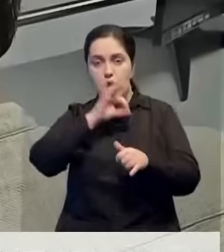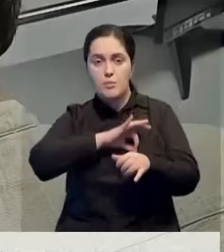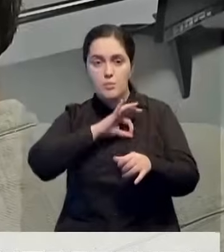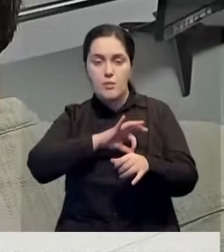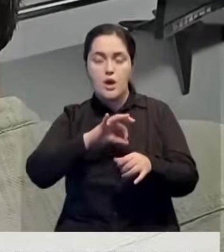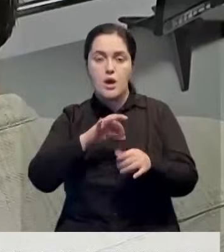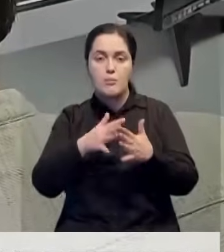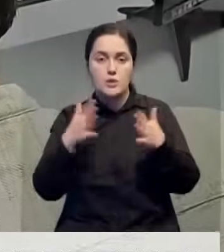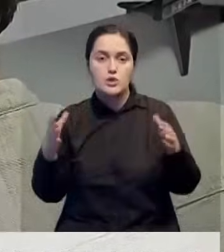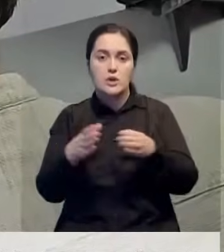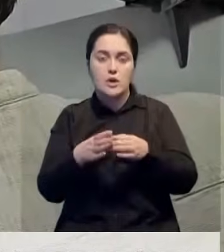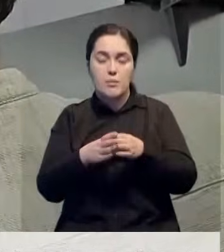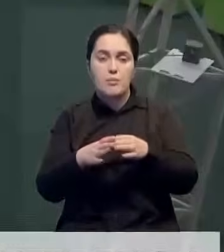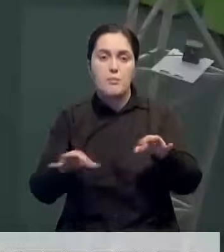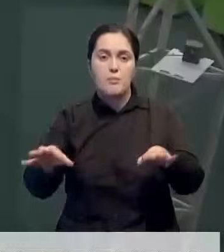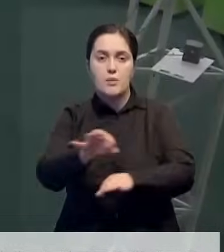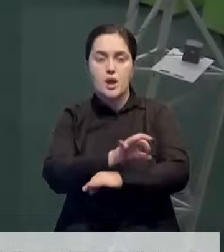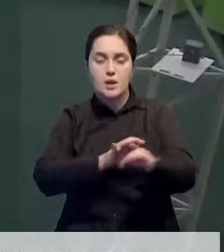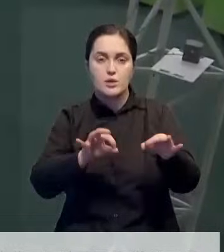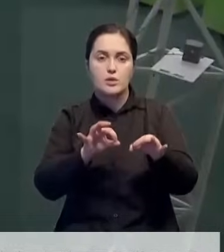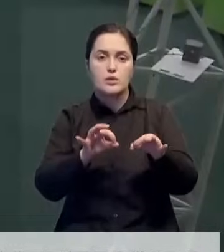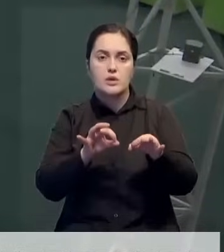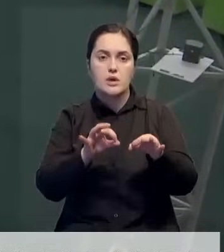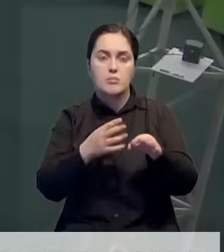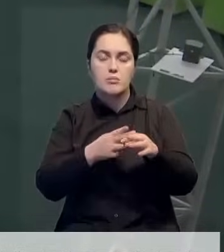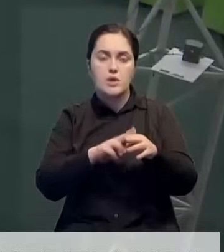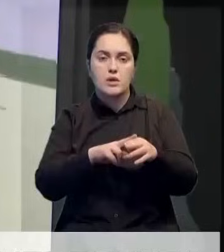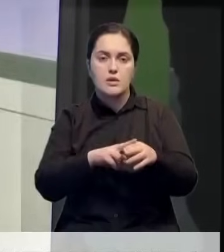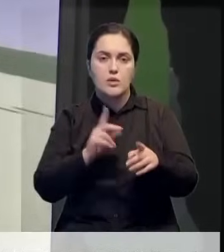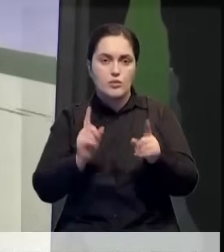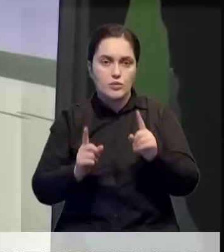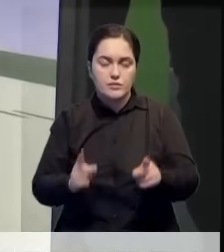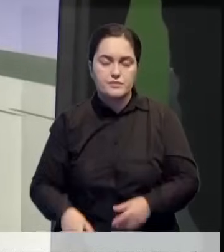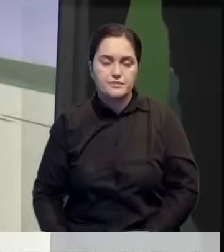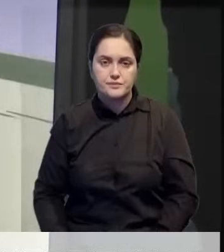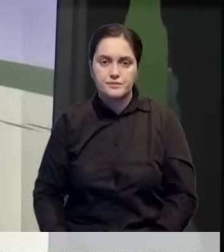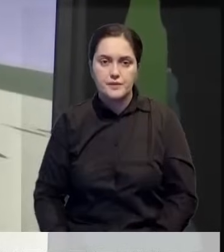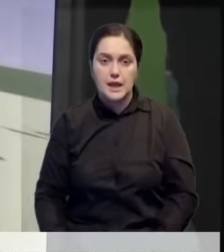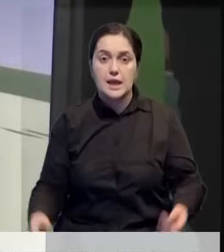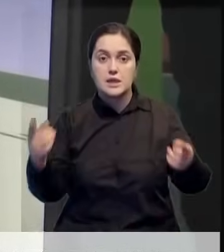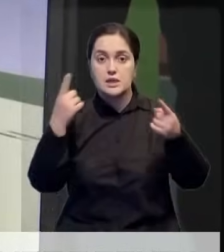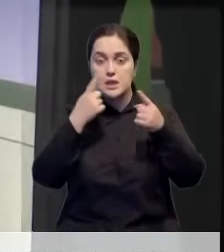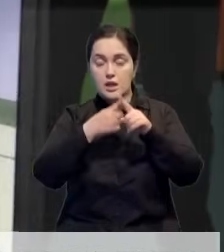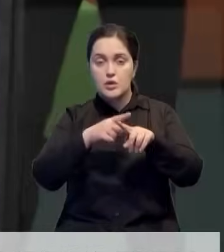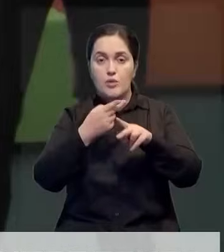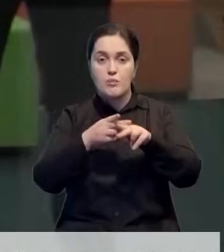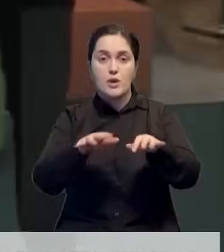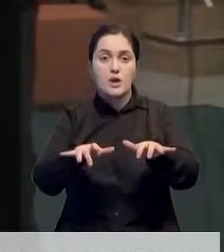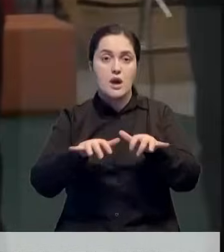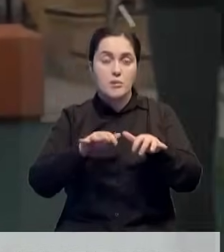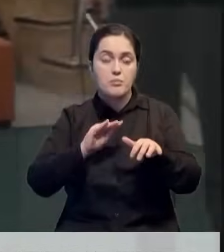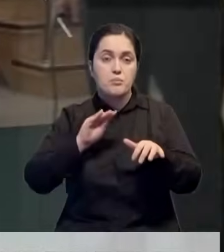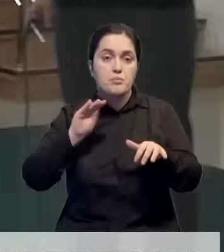большой компанией. Это проекты уже не из разряда научной фантастики. Технологии искусственного интеллекта служат и